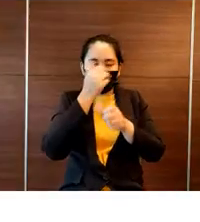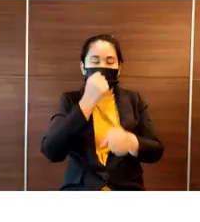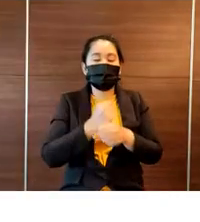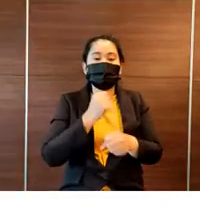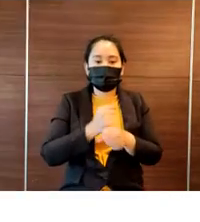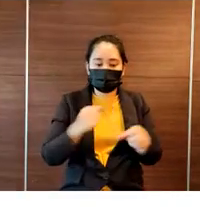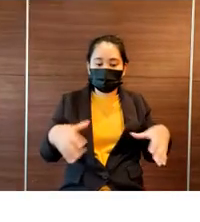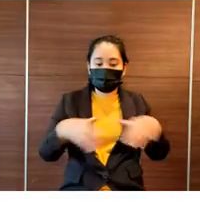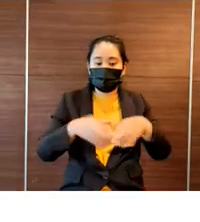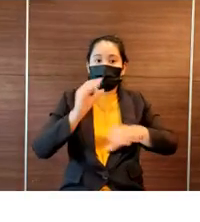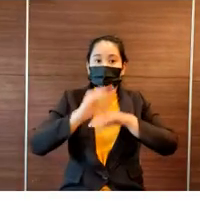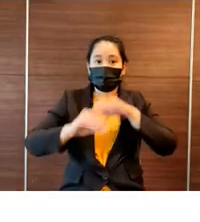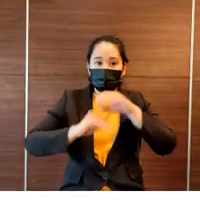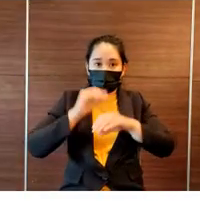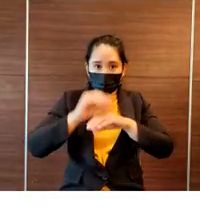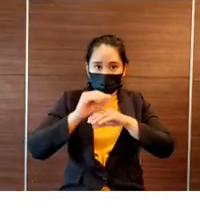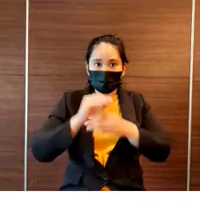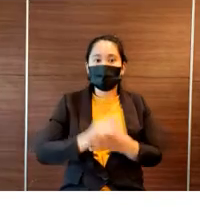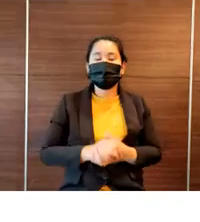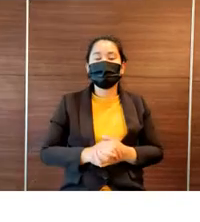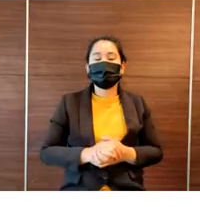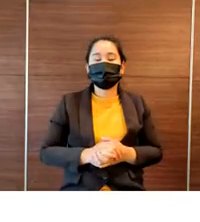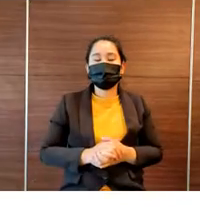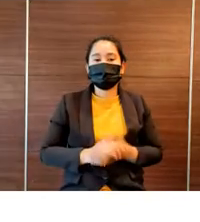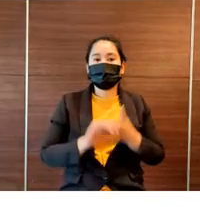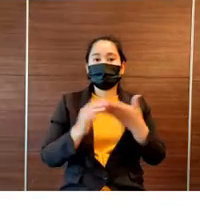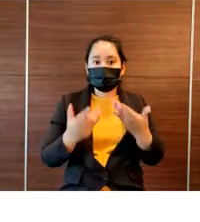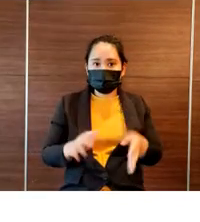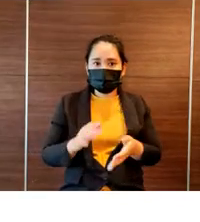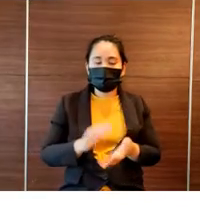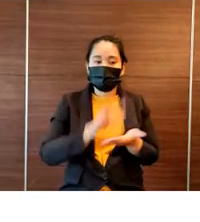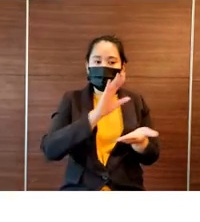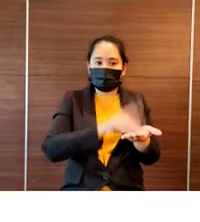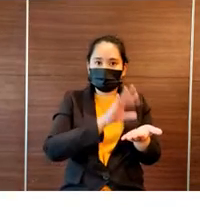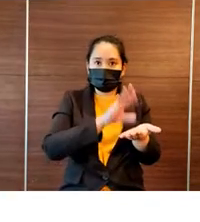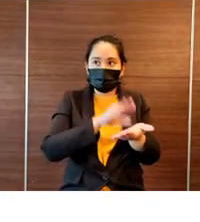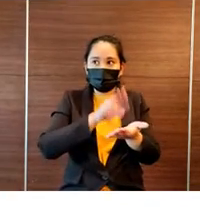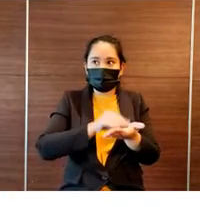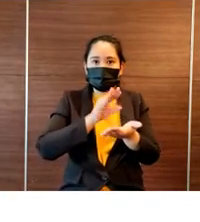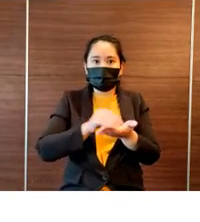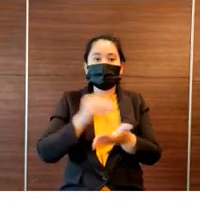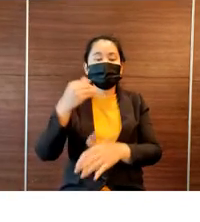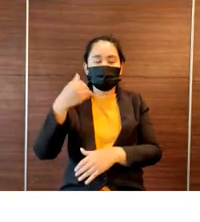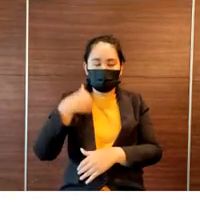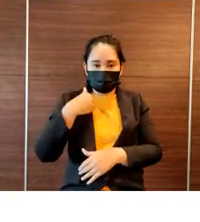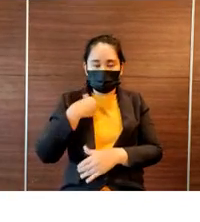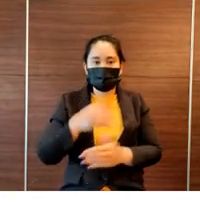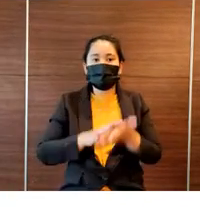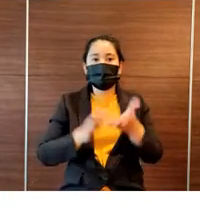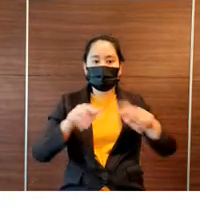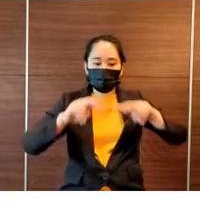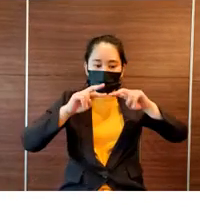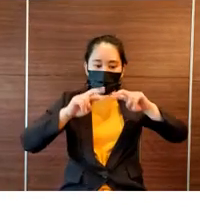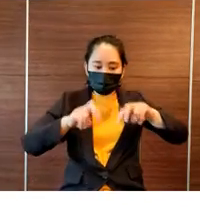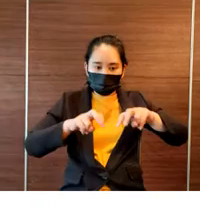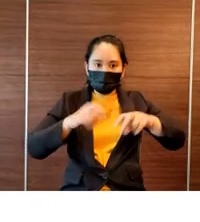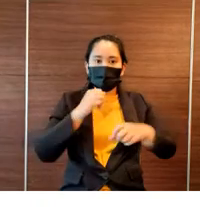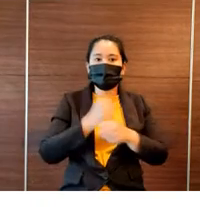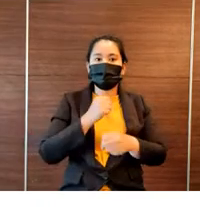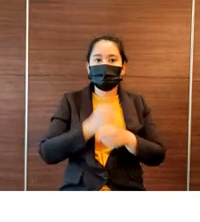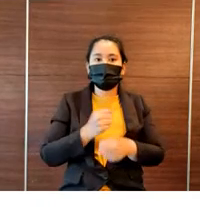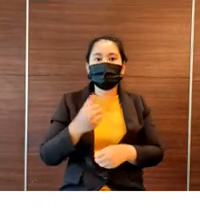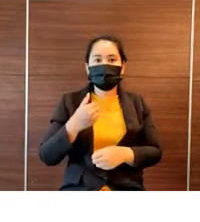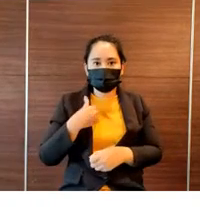ะฮะทีนี้เนี่ยดังนั้นมันมีการเก็บเรื่อยๆแล้วก็งานวิจัยมันโผล่จริงๆค่ะว่